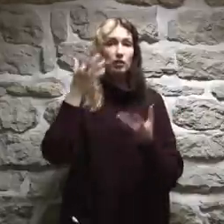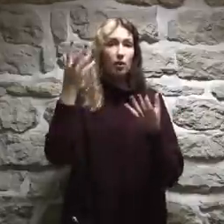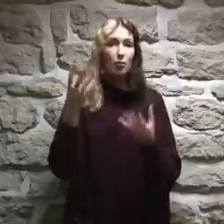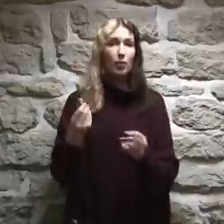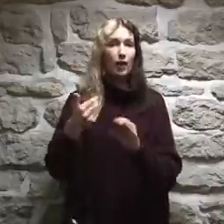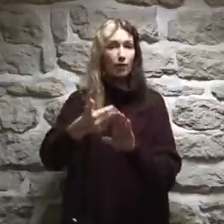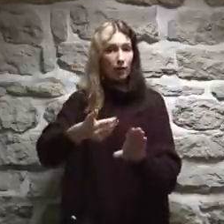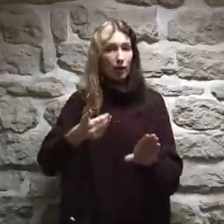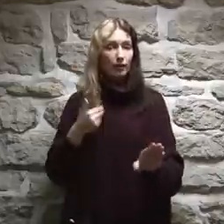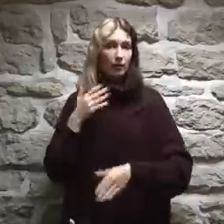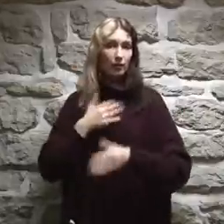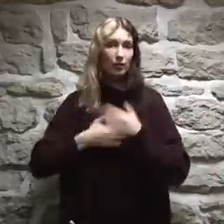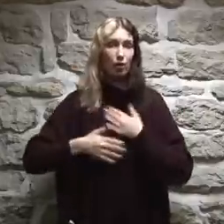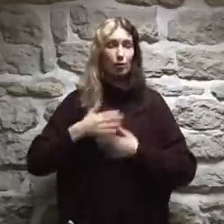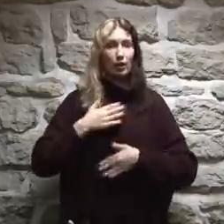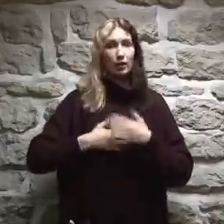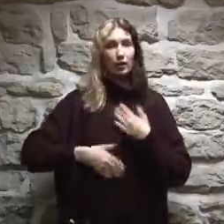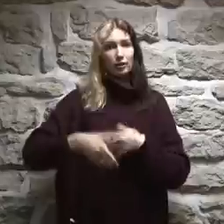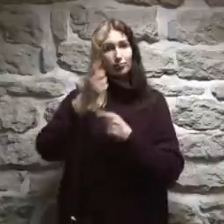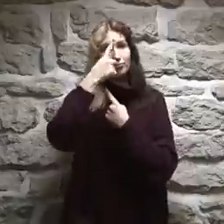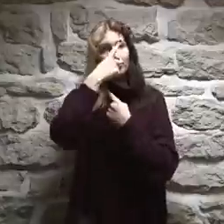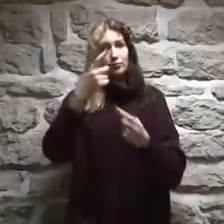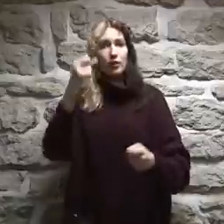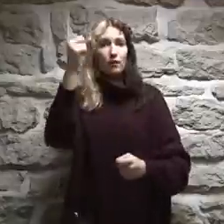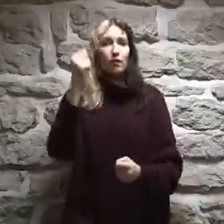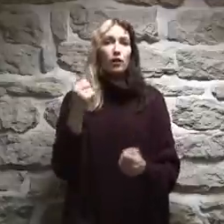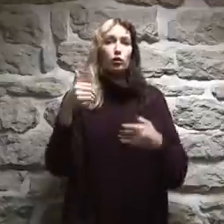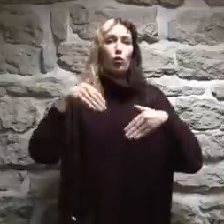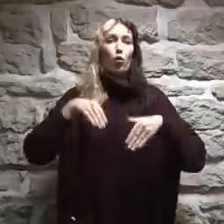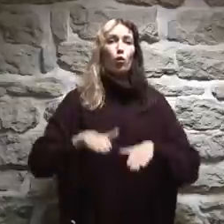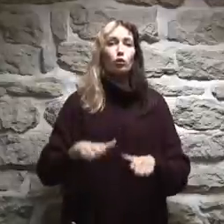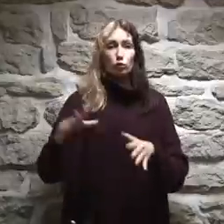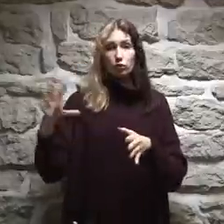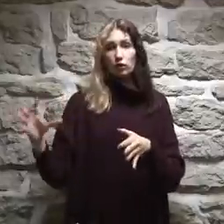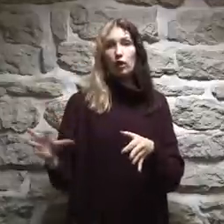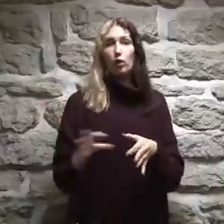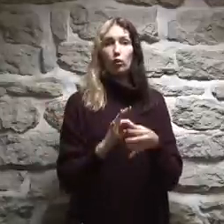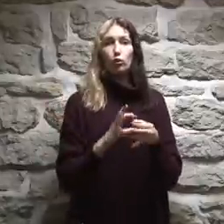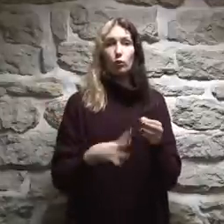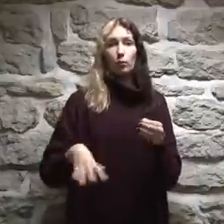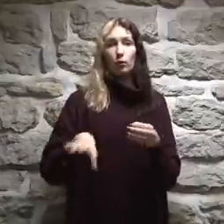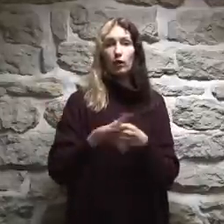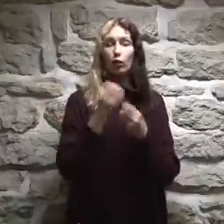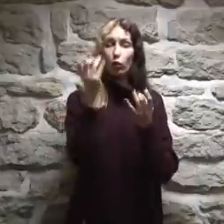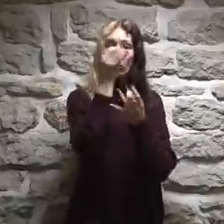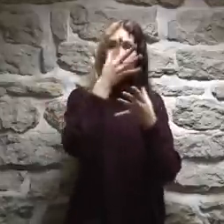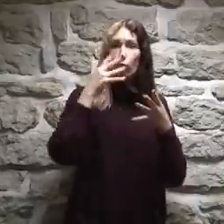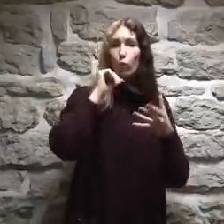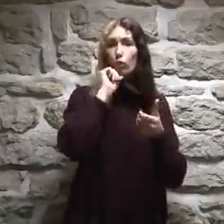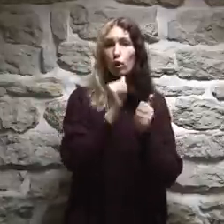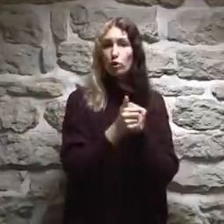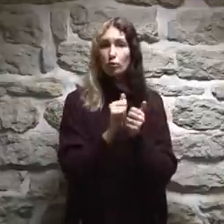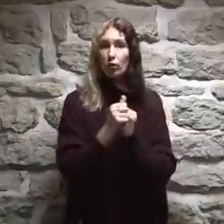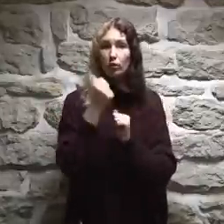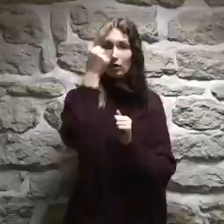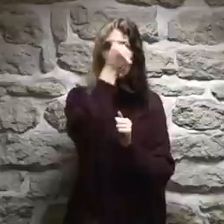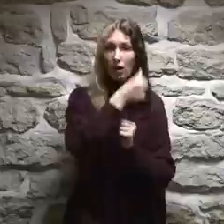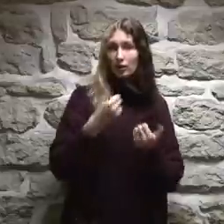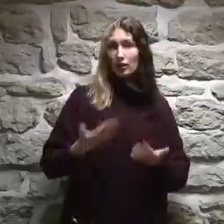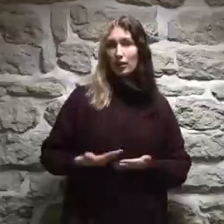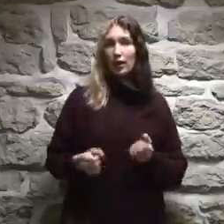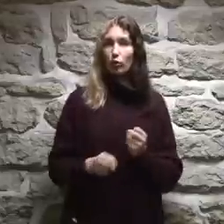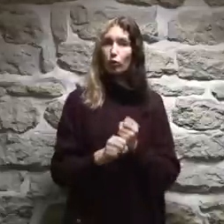hea meel tuua teieni valitsuse otsus, mis puudutab meie kultuuri ja spordi aasta ja